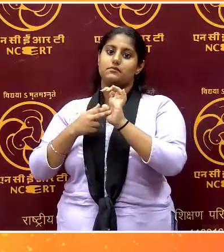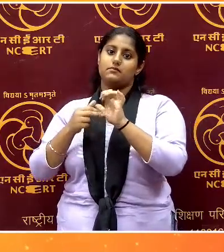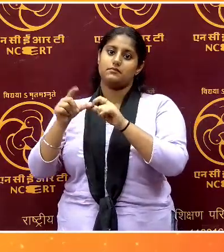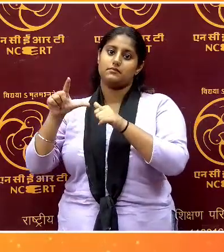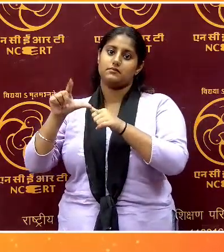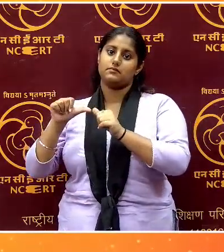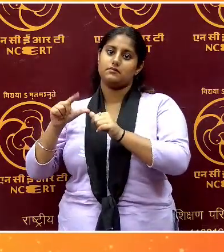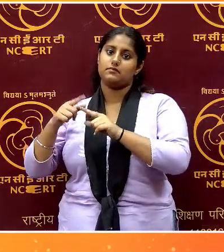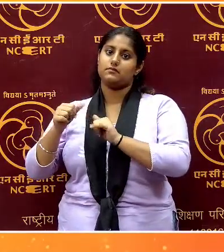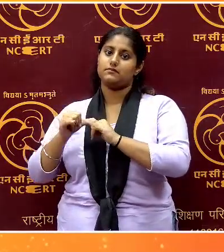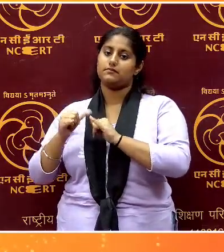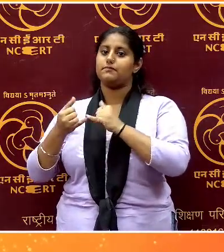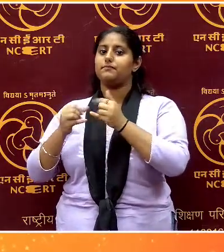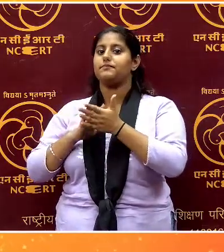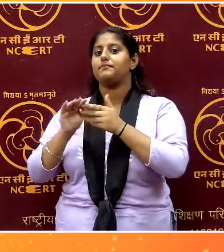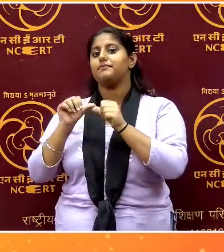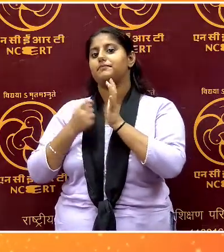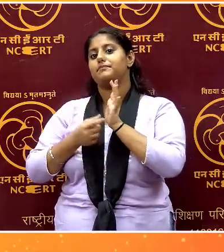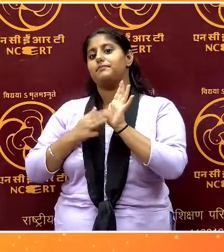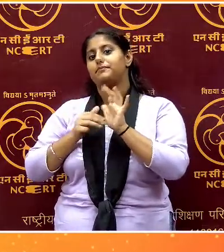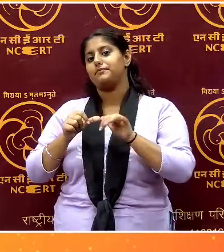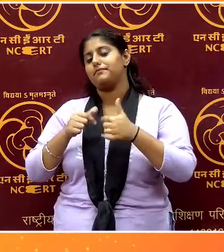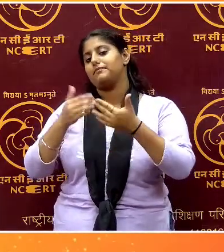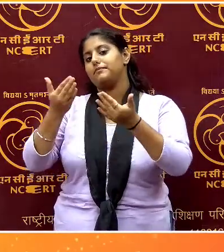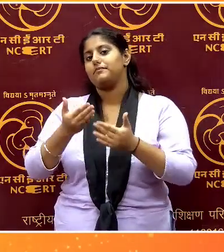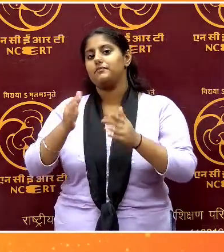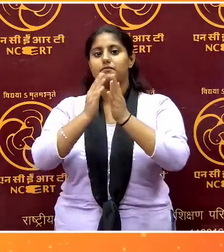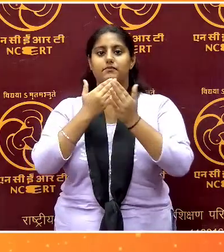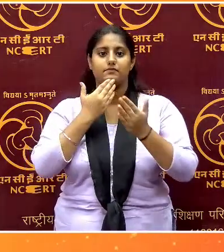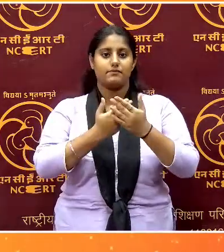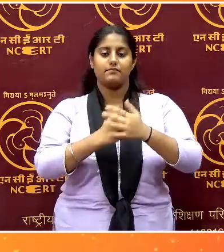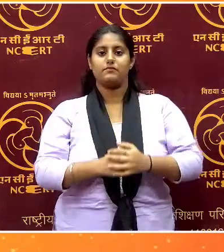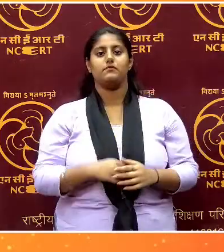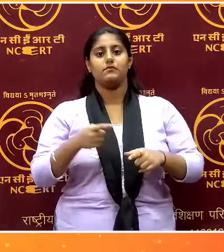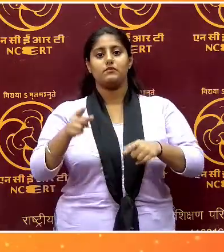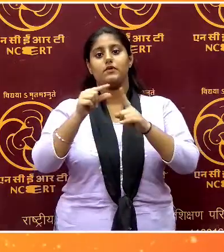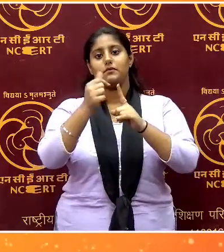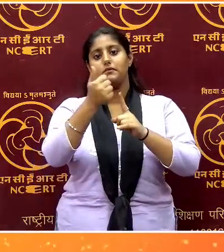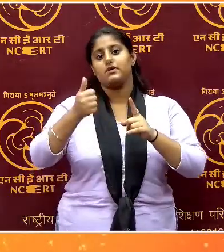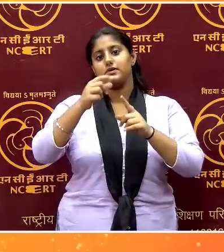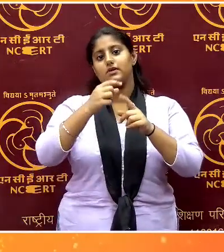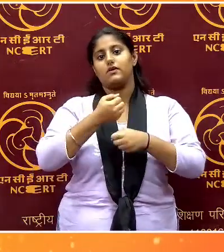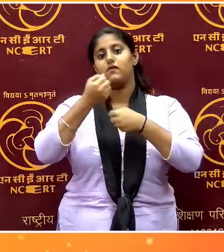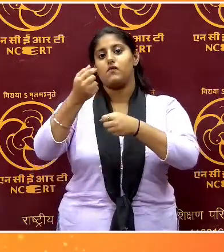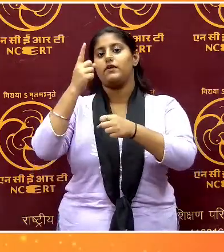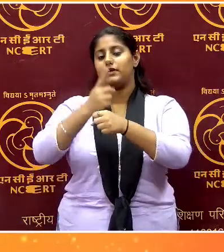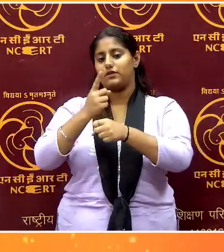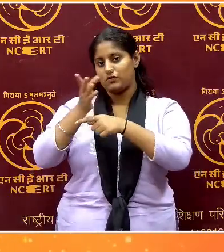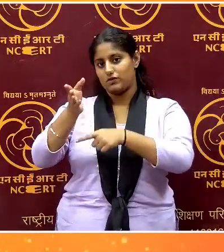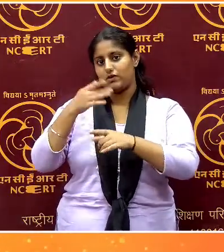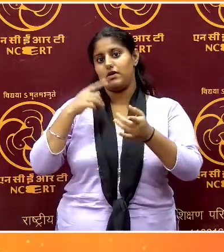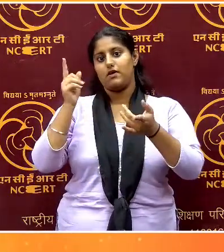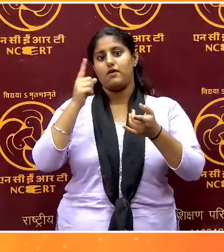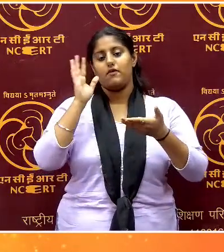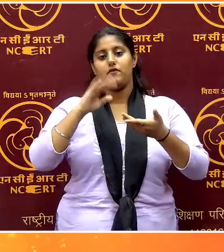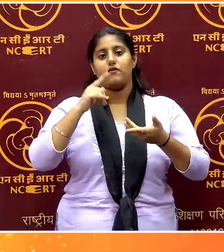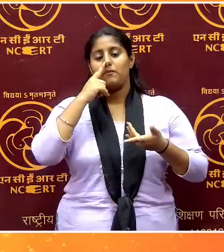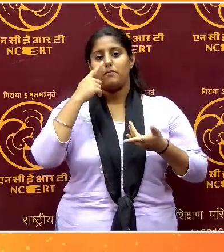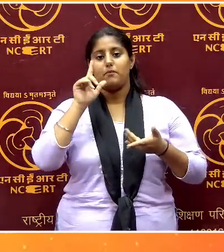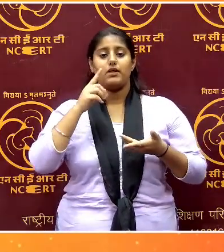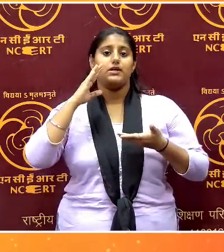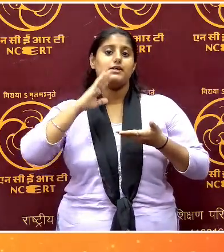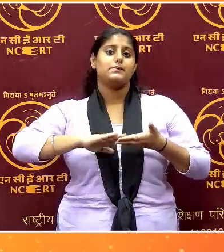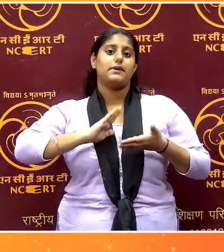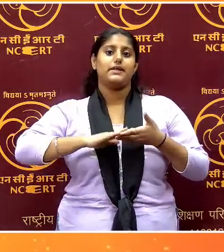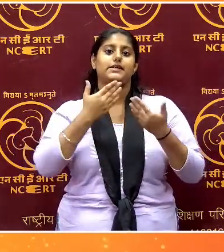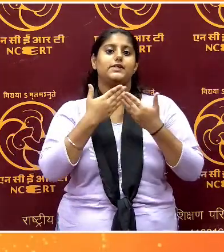स्वागत है. Thank you, Srijan. Hello, Ma'am viewers. Yes. मैम प्रेसिडेंट अवॉर्डी टीचर हैं, हमारे साथ हैं मदर मैरी स्कूल दिल्ली